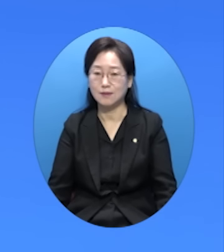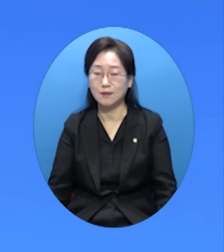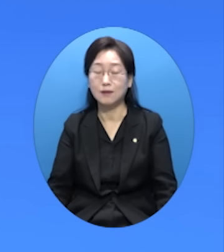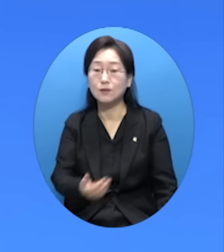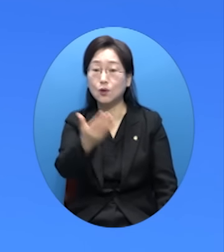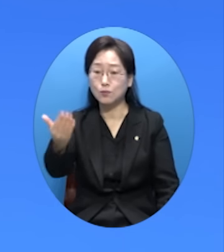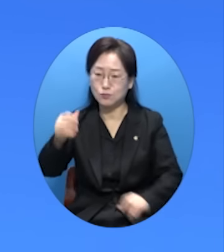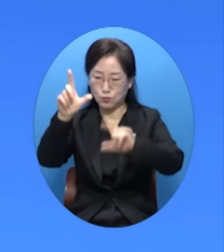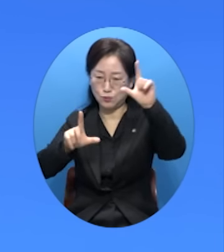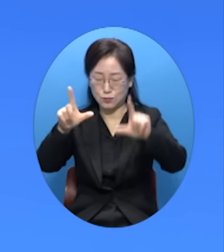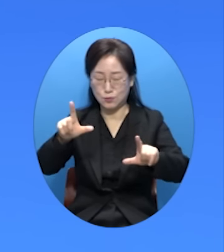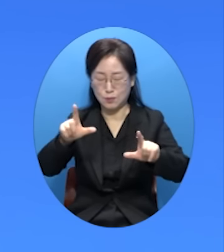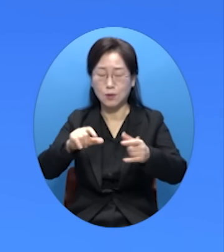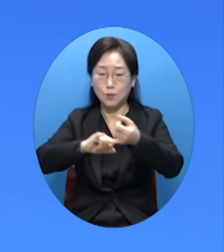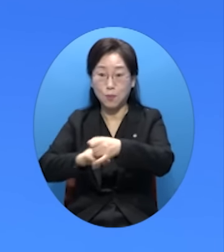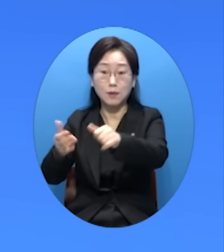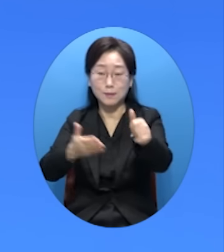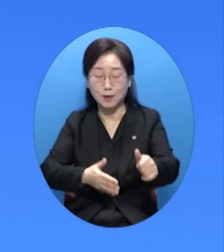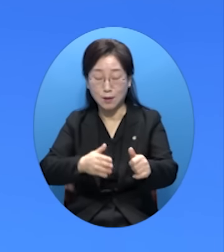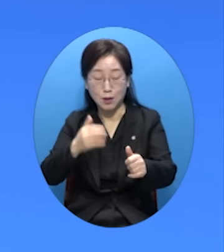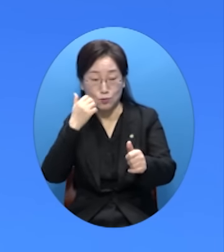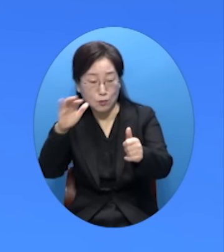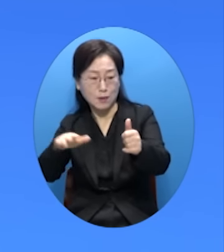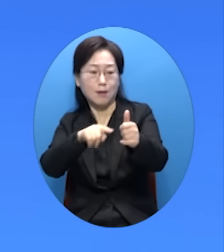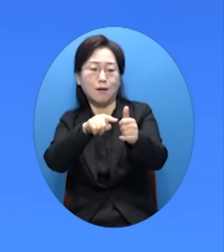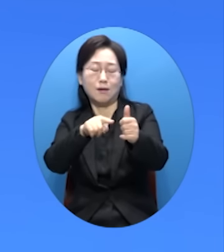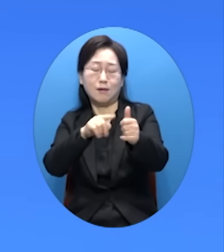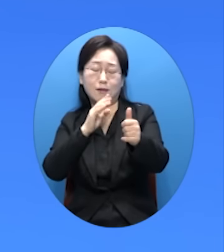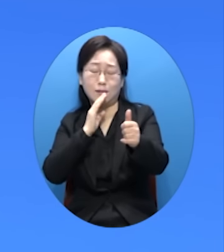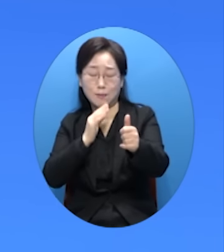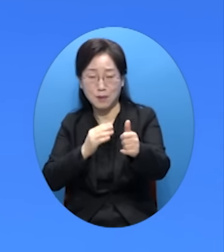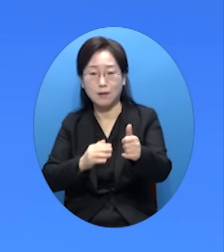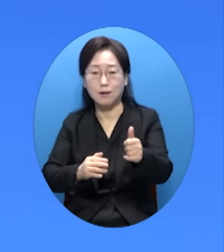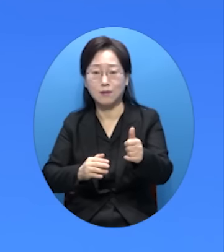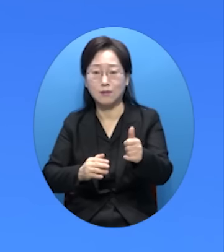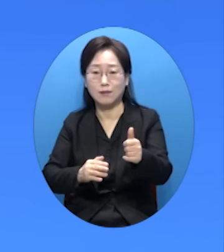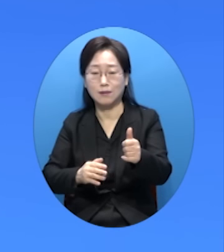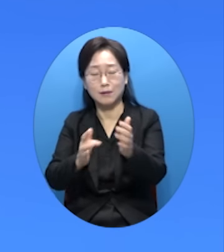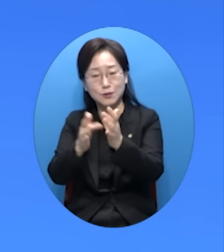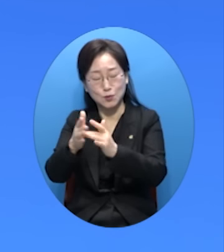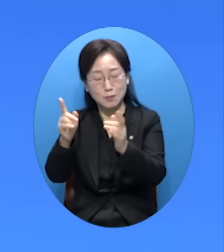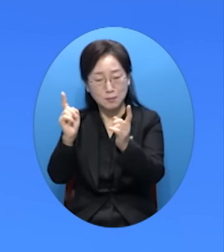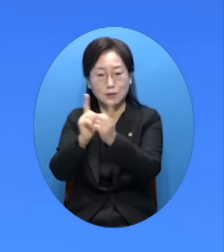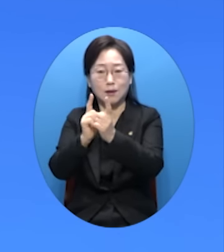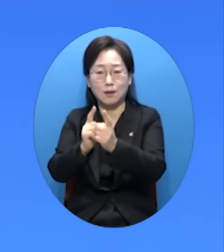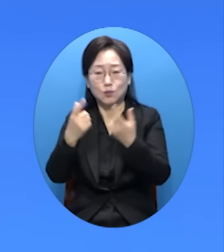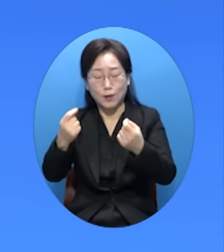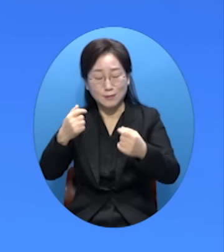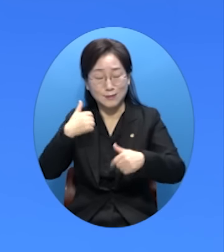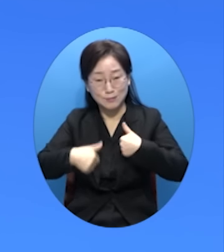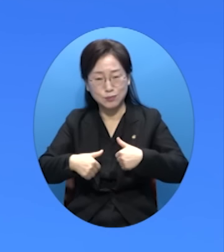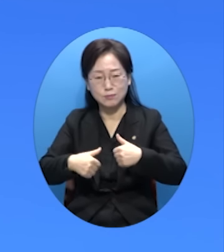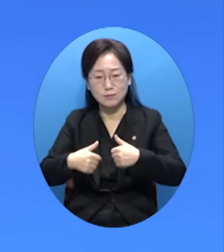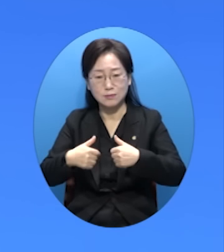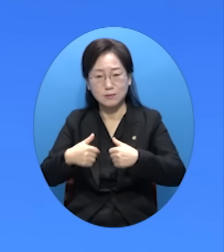여러분 그런 모습이 돼야 돼요. 여러분 옆에만 있어도 야, 참 내가 오늘 예수님 만난 것 같은 기쁨이 있다, 그런 내가 있어야